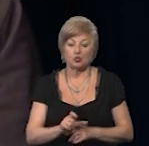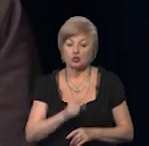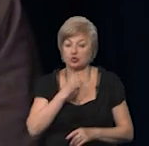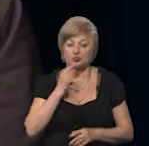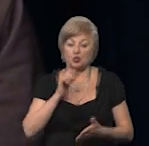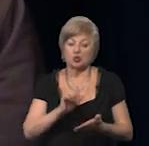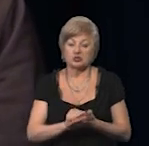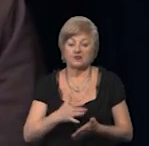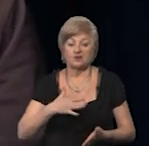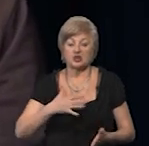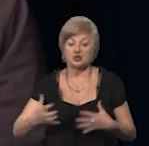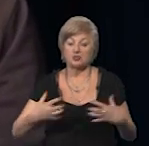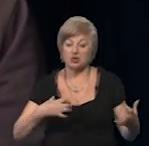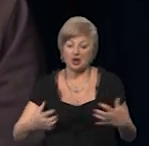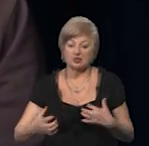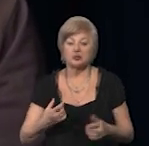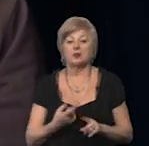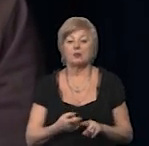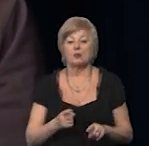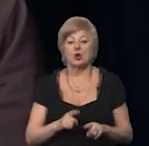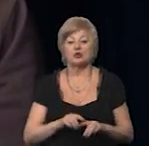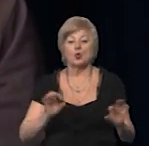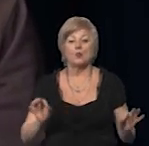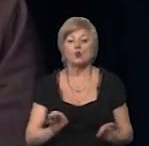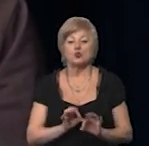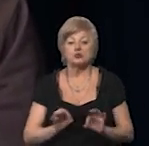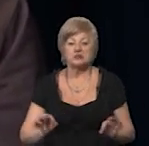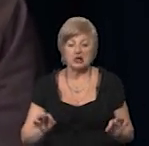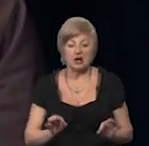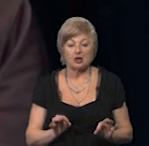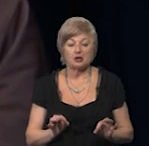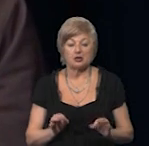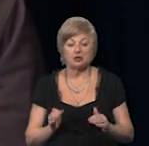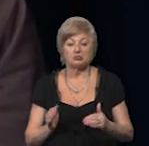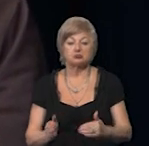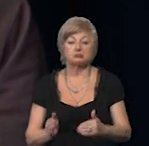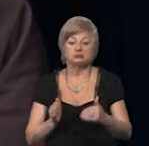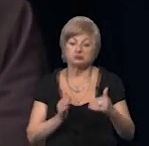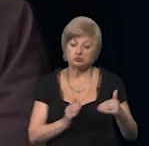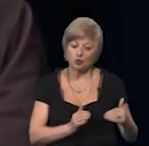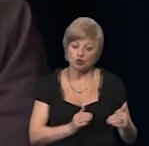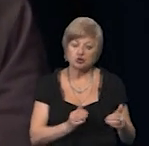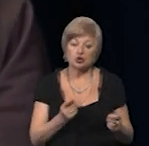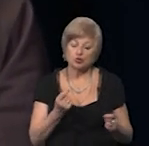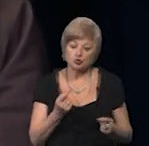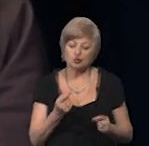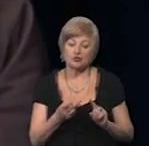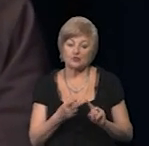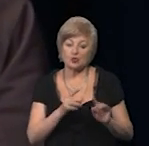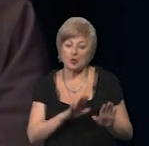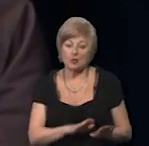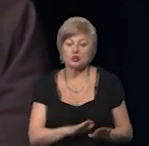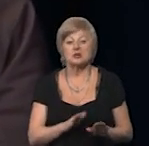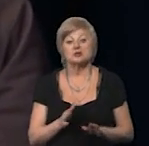нашого театру, тому музика вийшла якби на лідіруючі такі позиції.